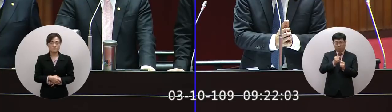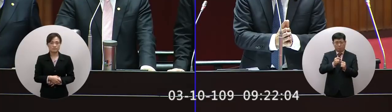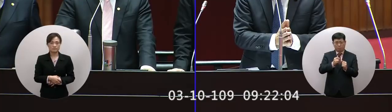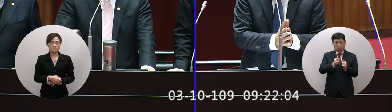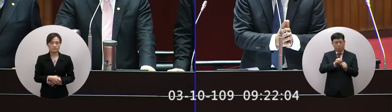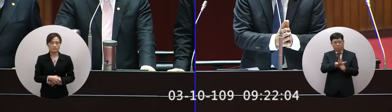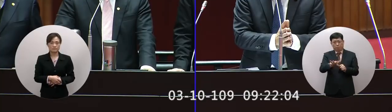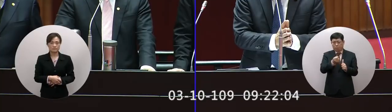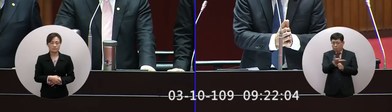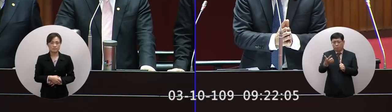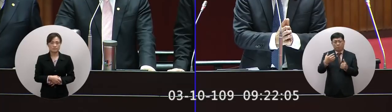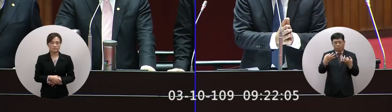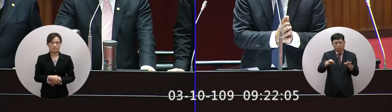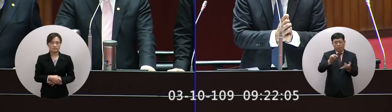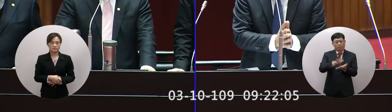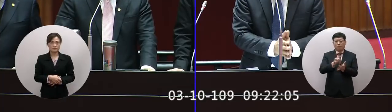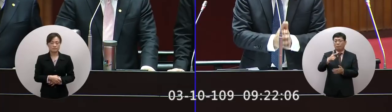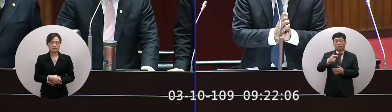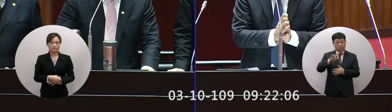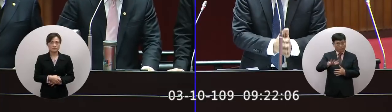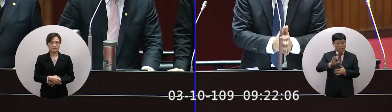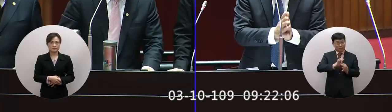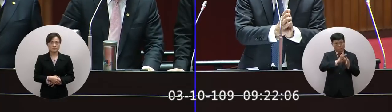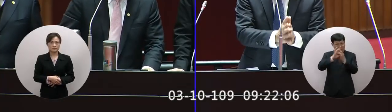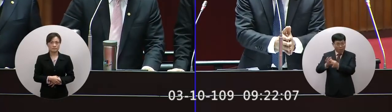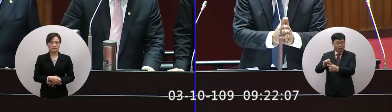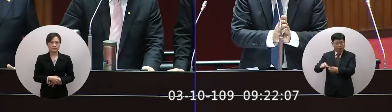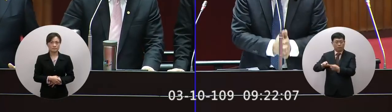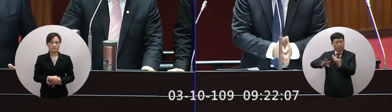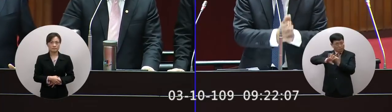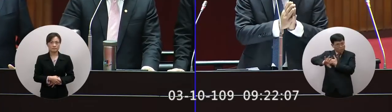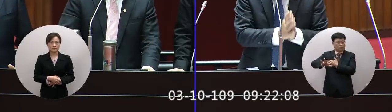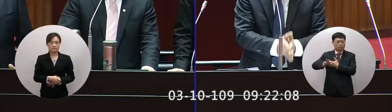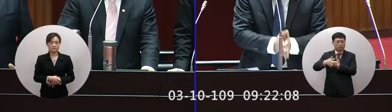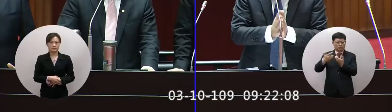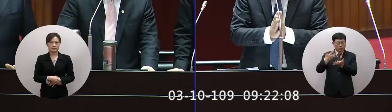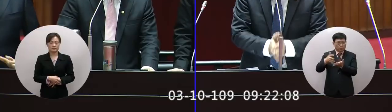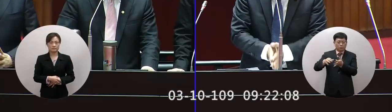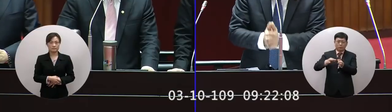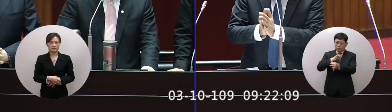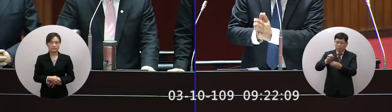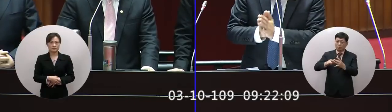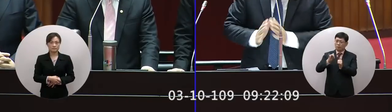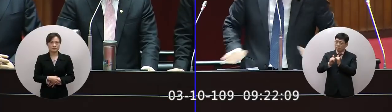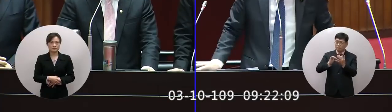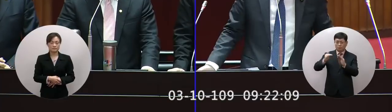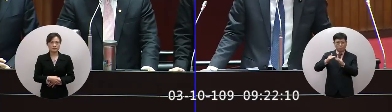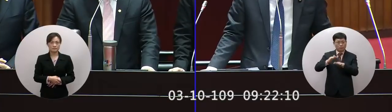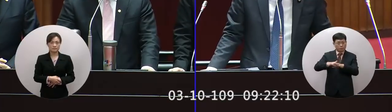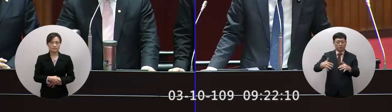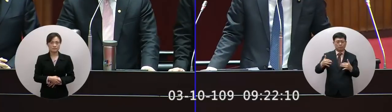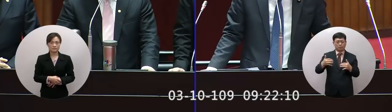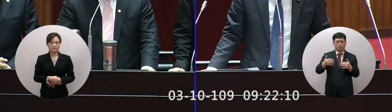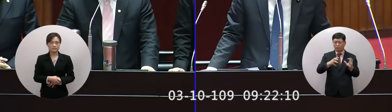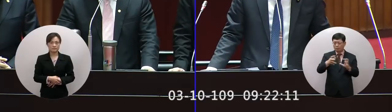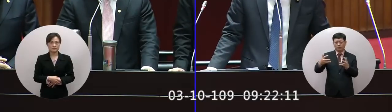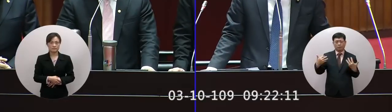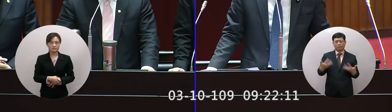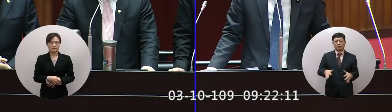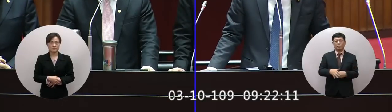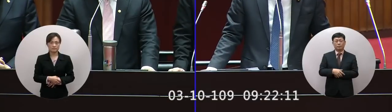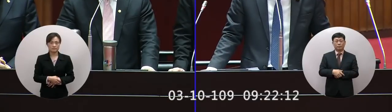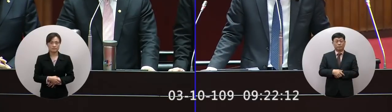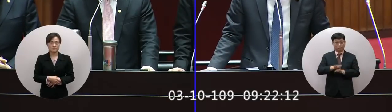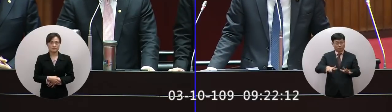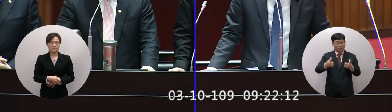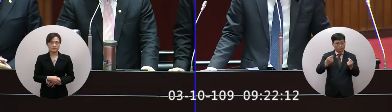散而已哦，不是哦，它已经扩及到疫情以外所联动的经济面、社会面还有国际面的事情。所